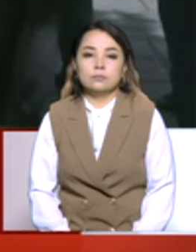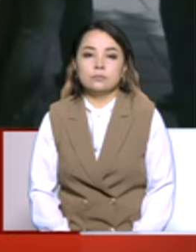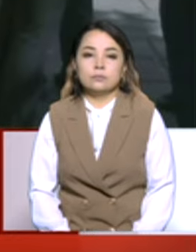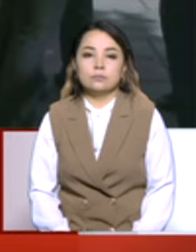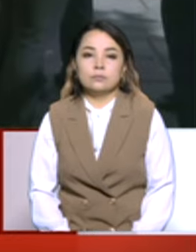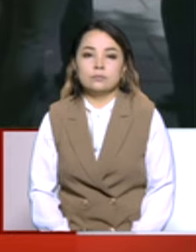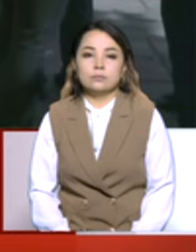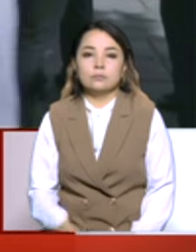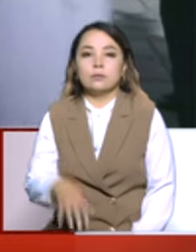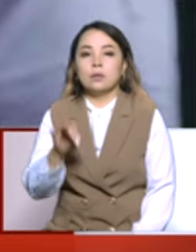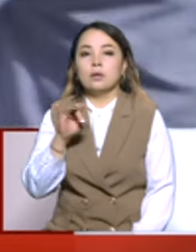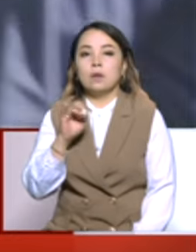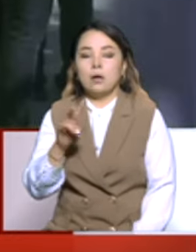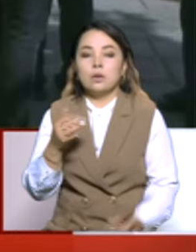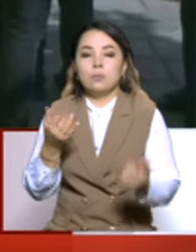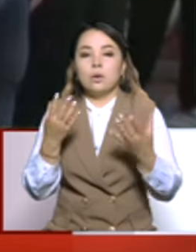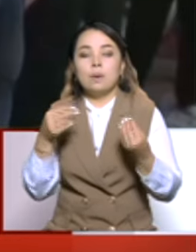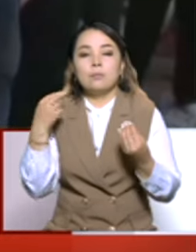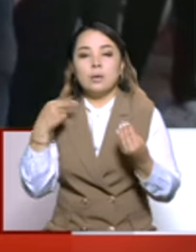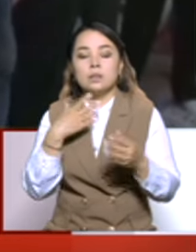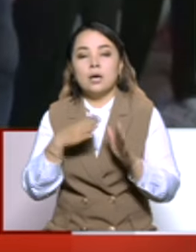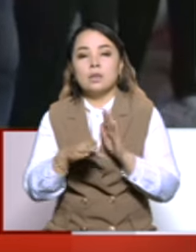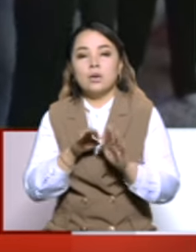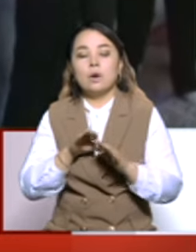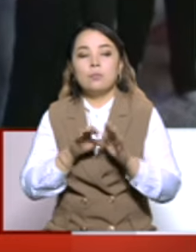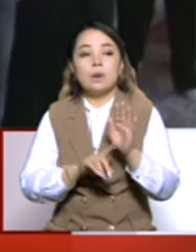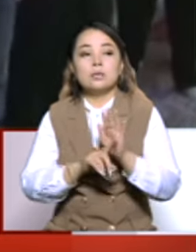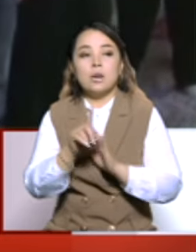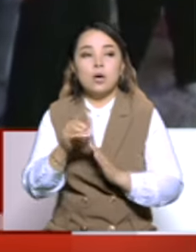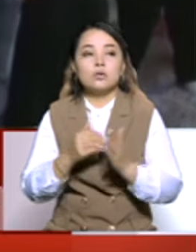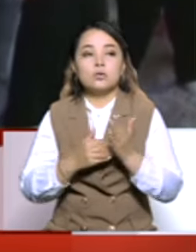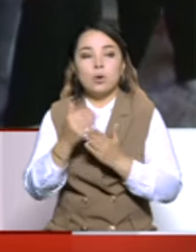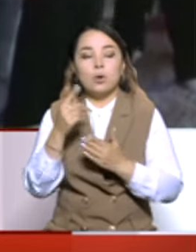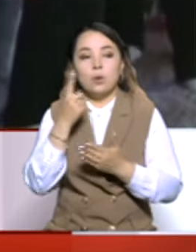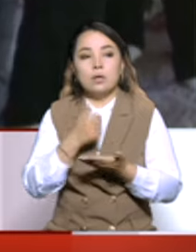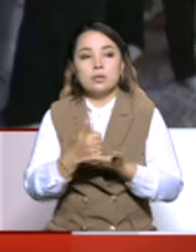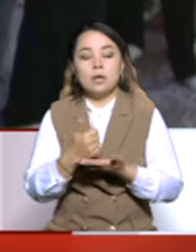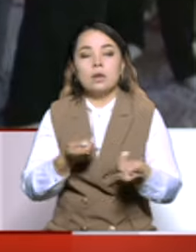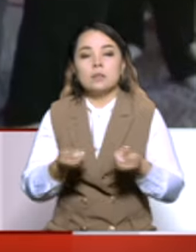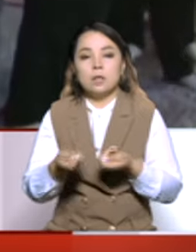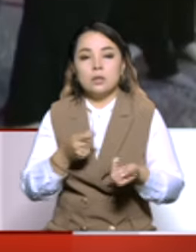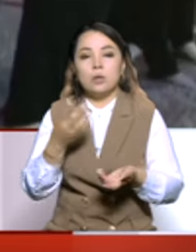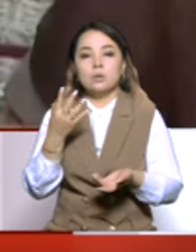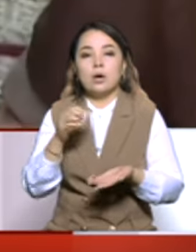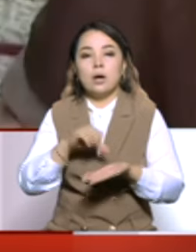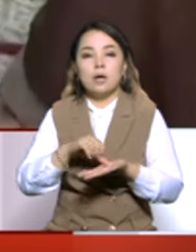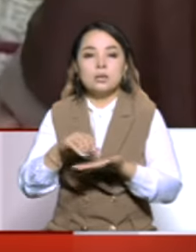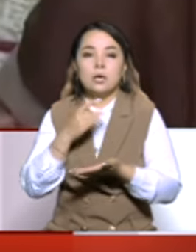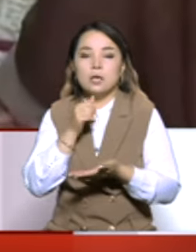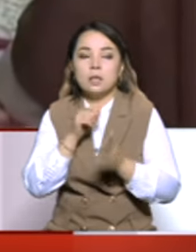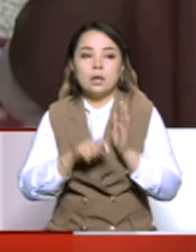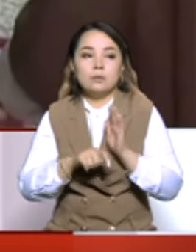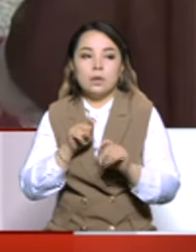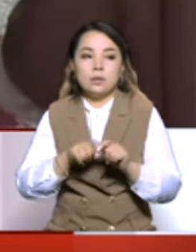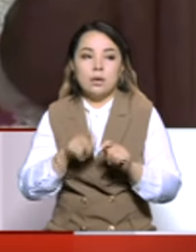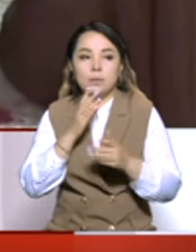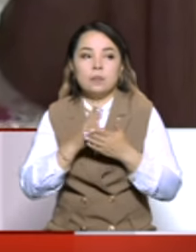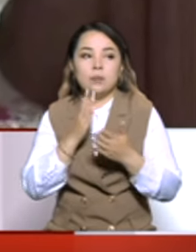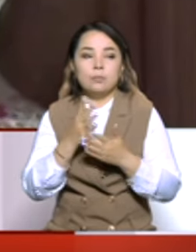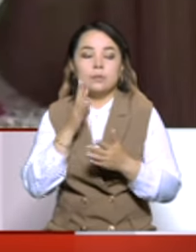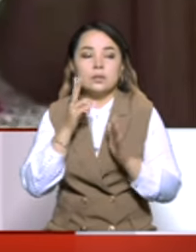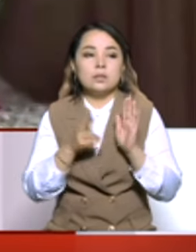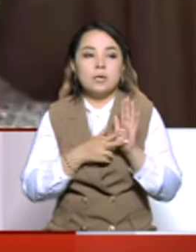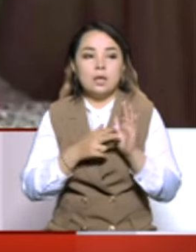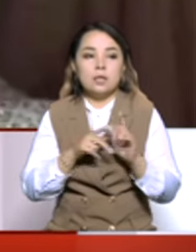Жахан жаңалықтарын, Иранда бүгін президент сайлауы басталды, ең жоғарғы лауазымға 4 кандидат бақсынап жатыр. Жергілікті уақытпен таңғы